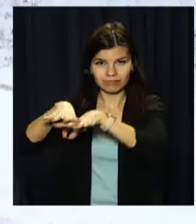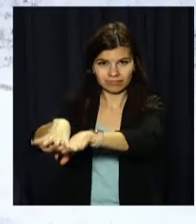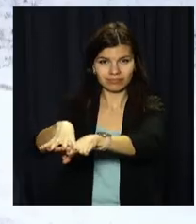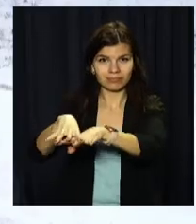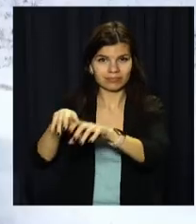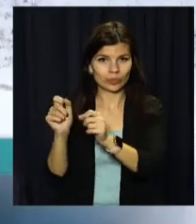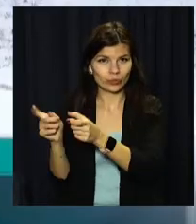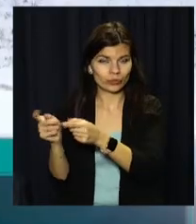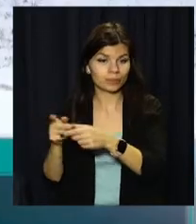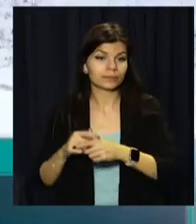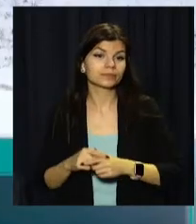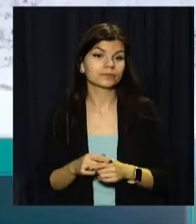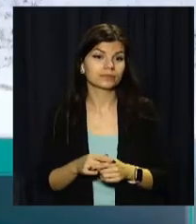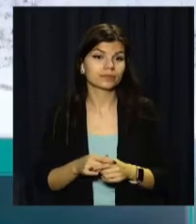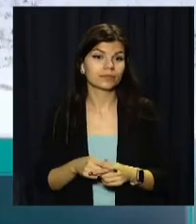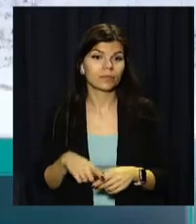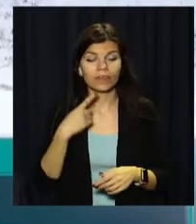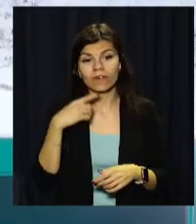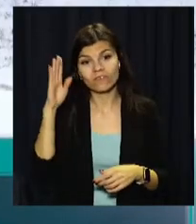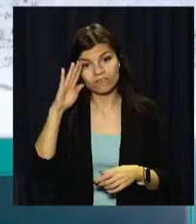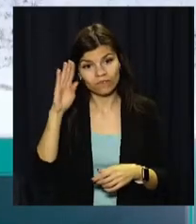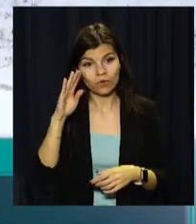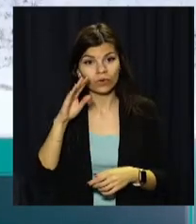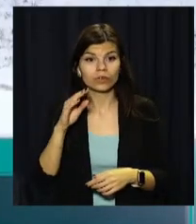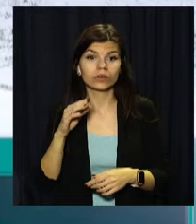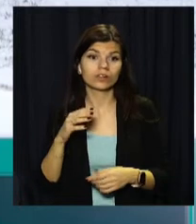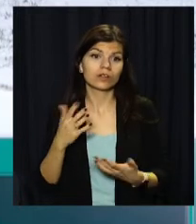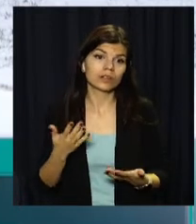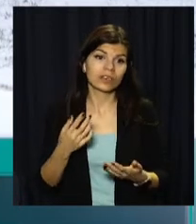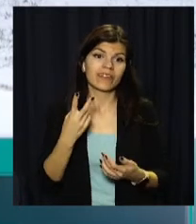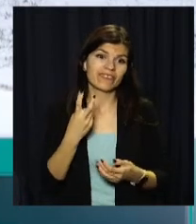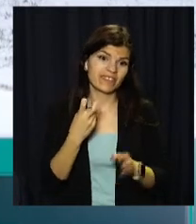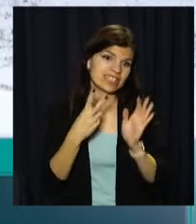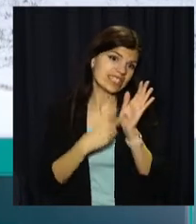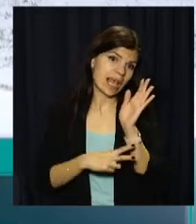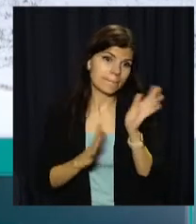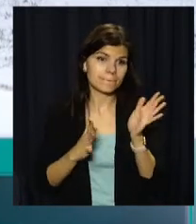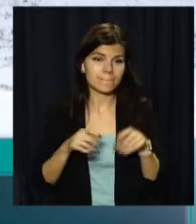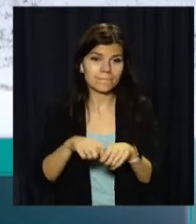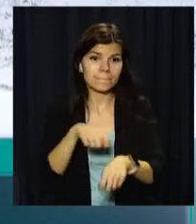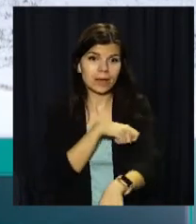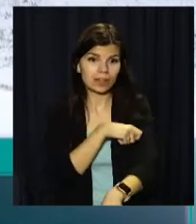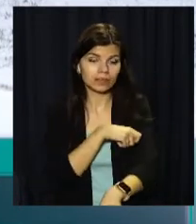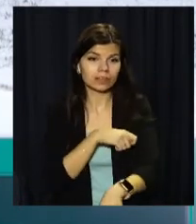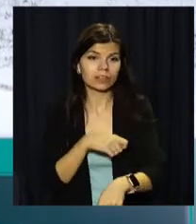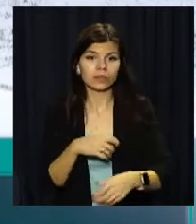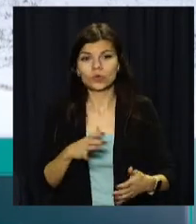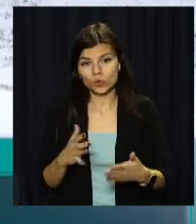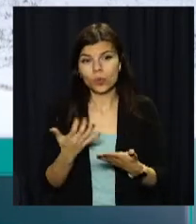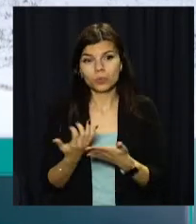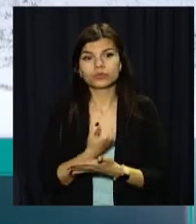міста. Протяжність водоводу десь 270 метрів. Тобто,